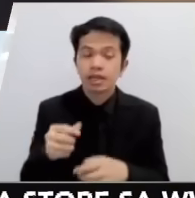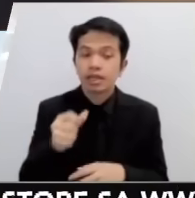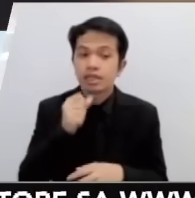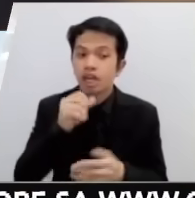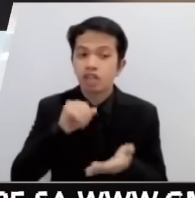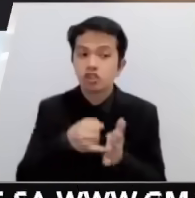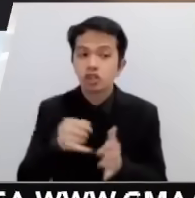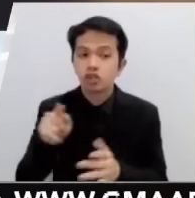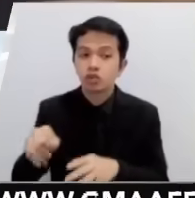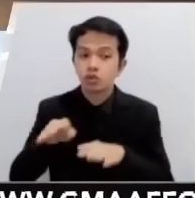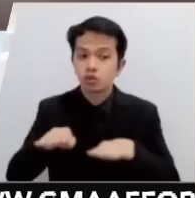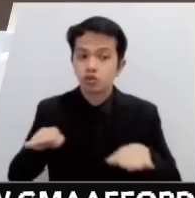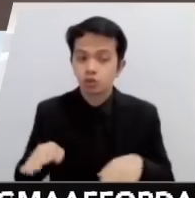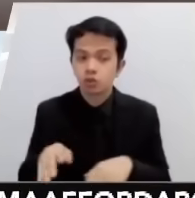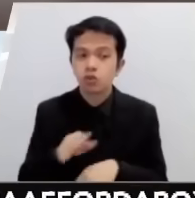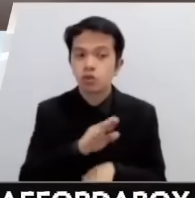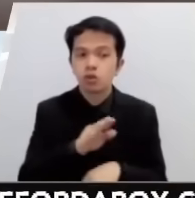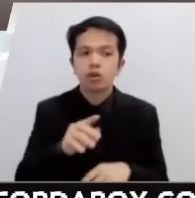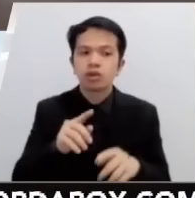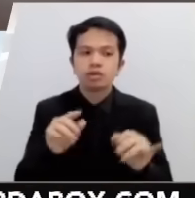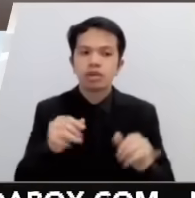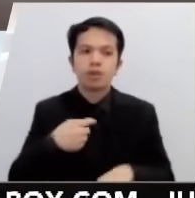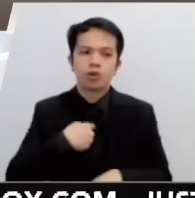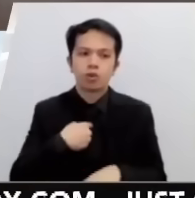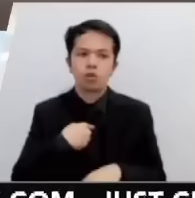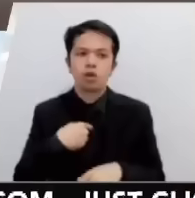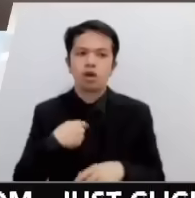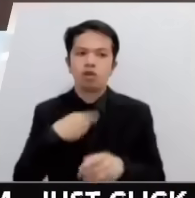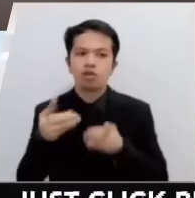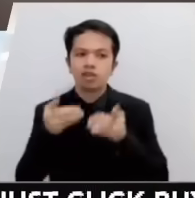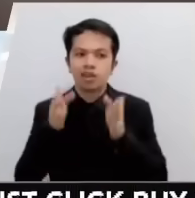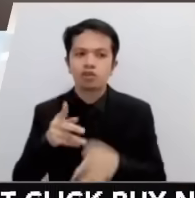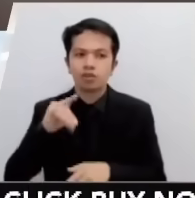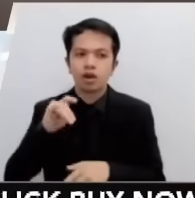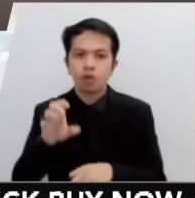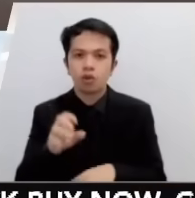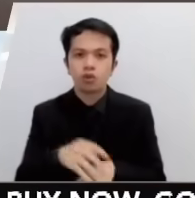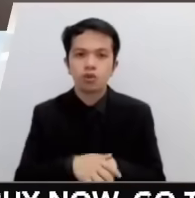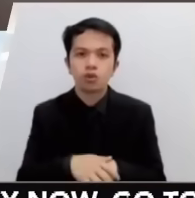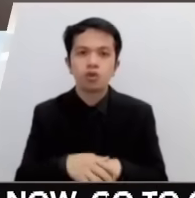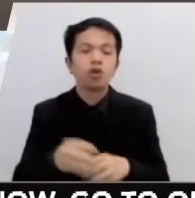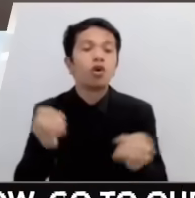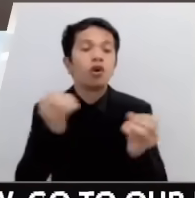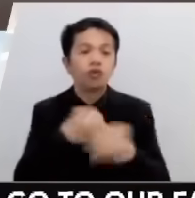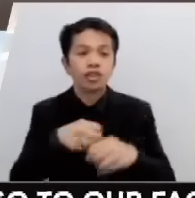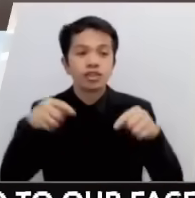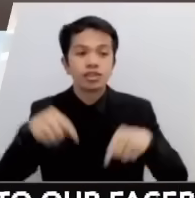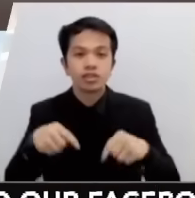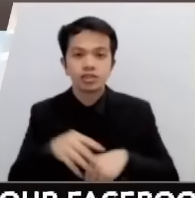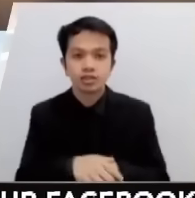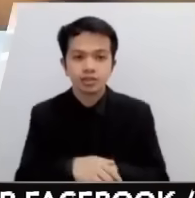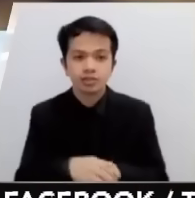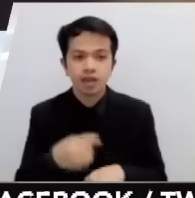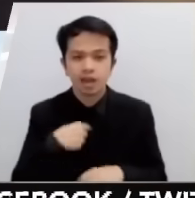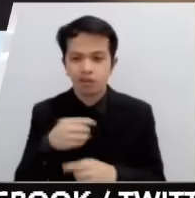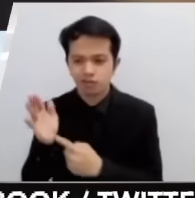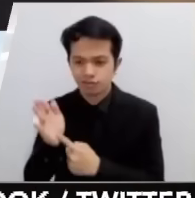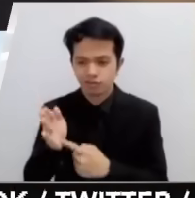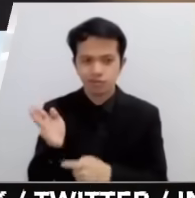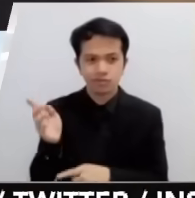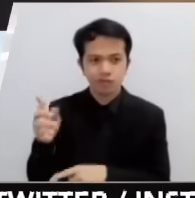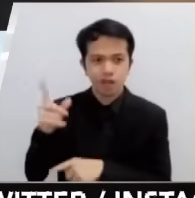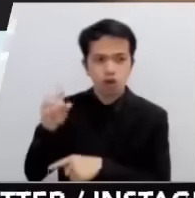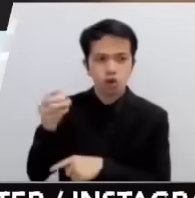yung staff hindi lang ako bilang direktor ng paok ang binos mo rito yung opisina namin itinuro ko pa yyung logo n aming opisina ito yung